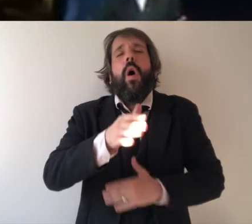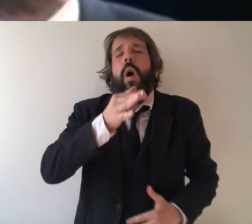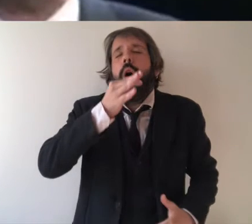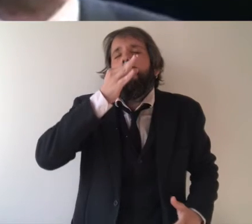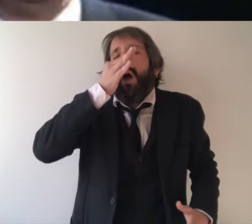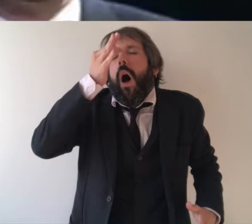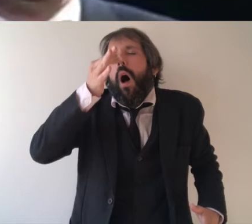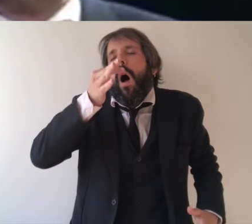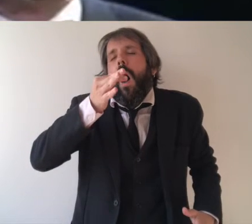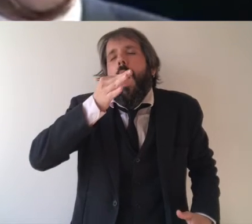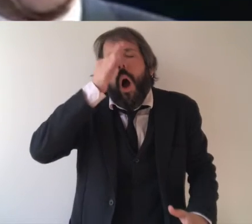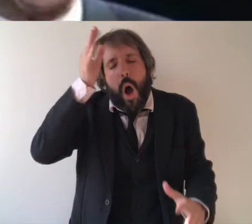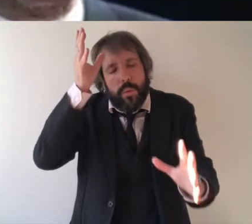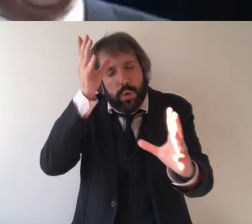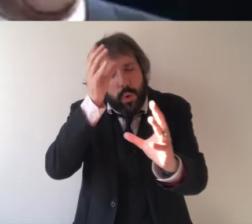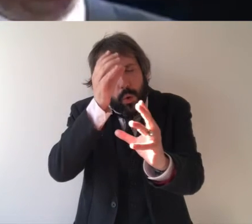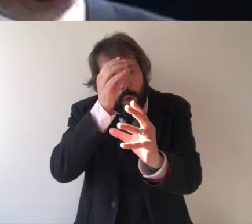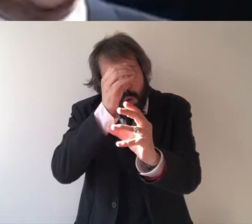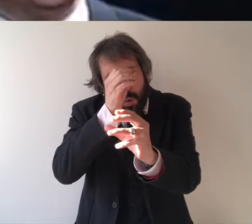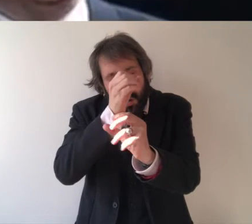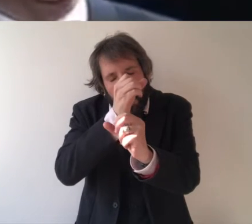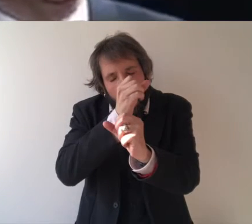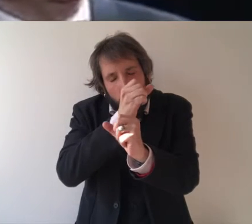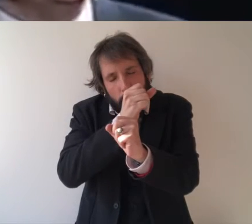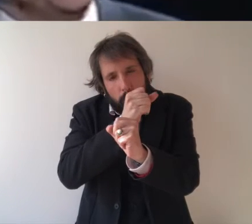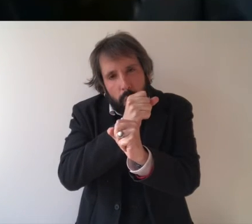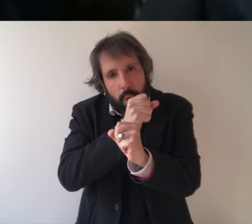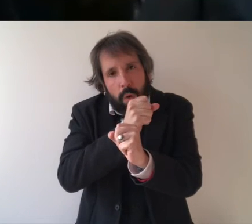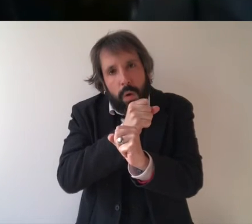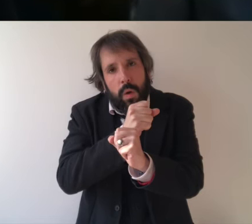Dans une étable obscure,